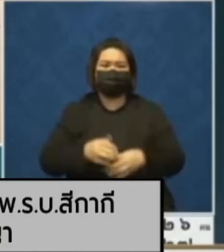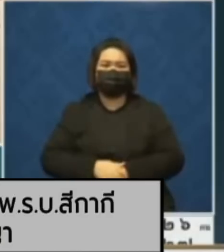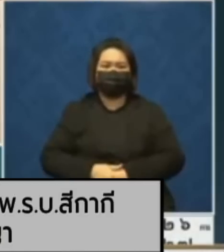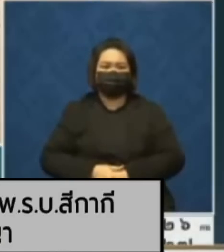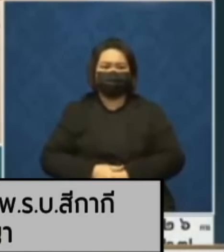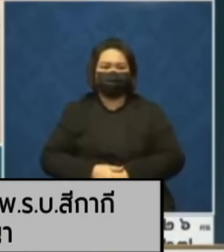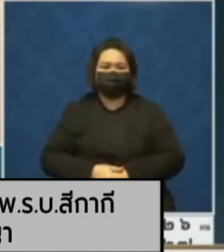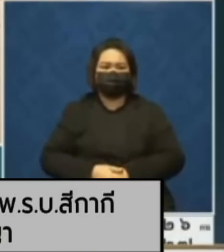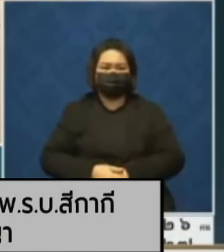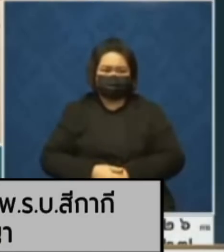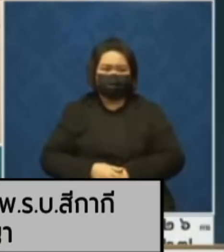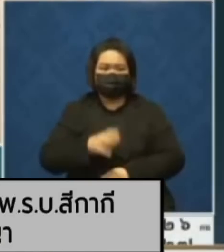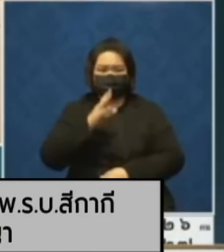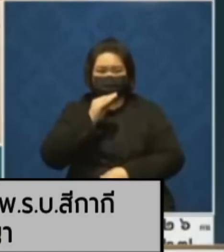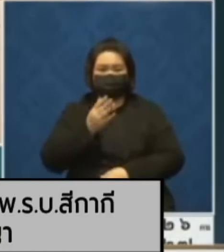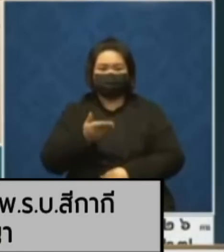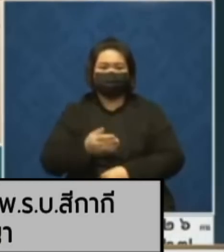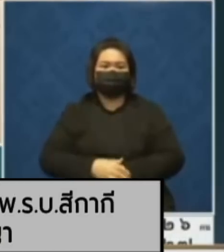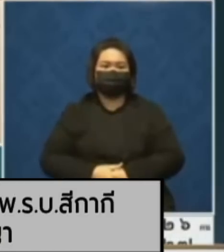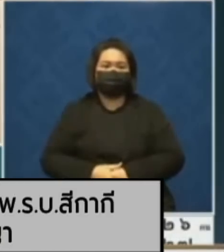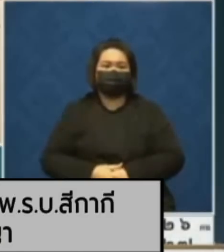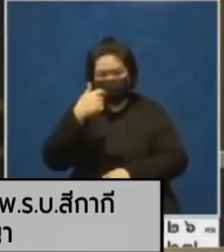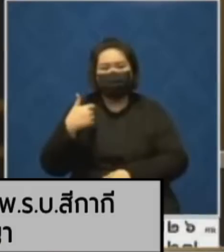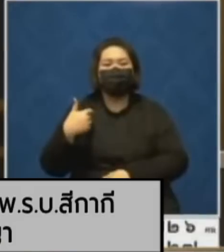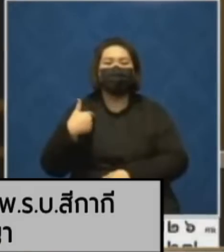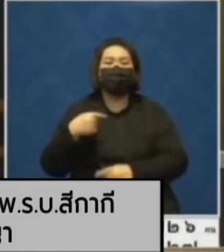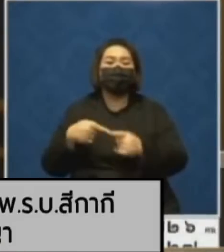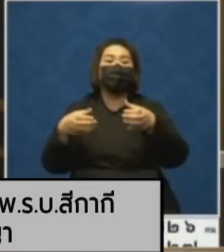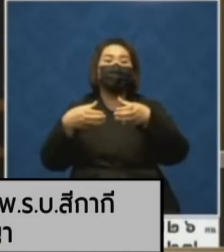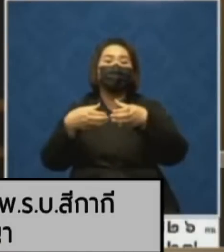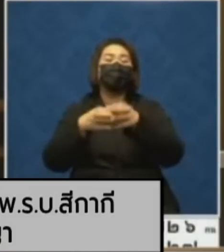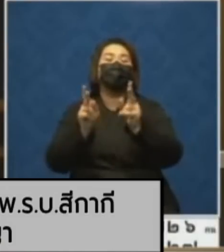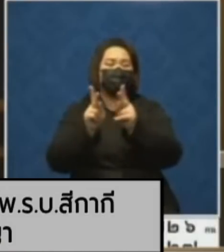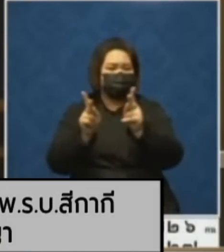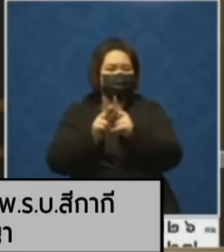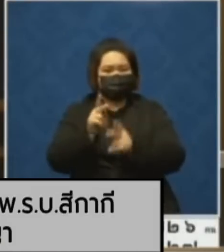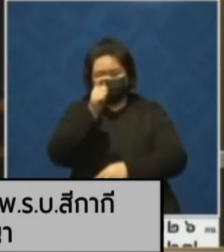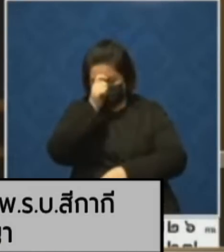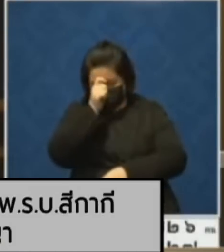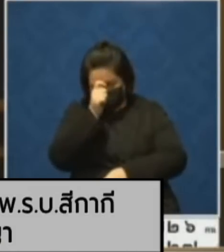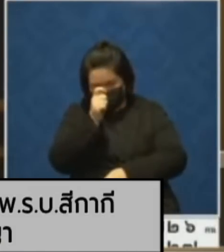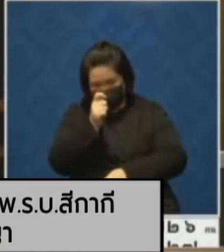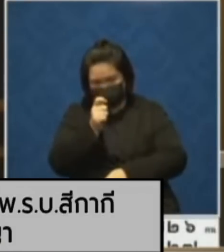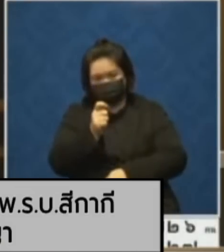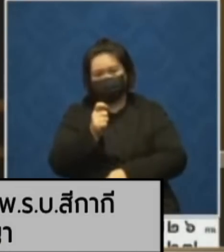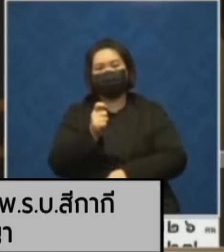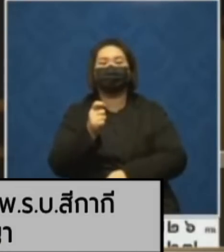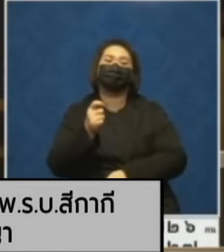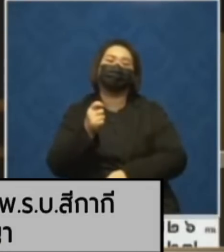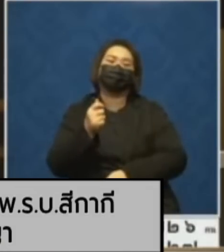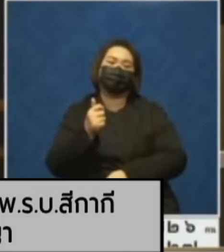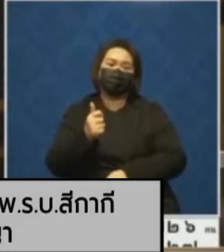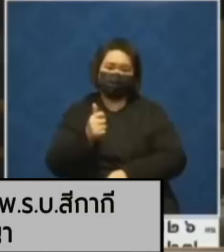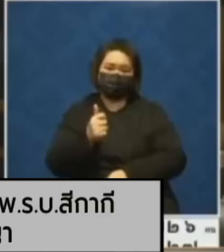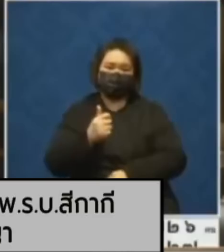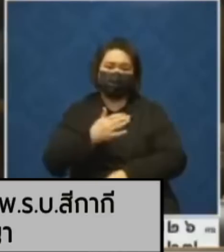นะครั่านจะพูดได้ ยัมอหลายมาตราอย่ยิงนะครับ แล้วผมก็ตง